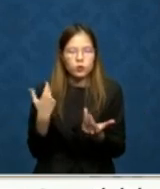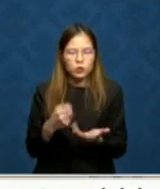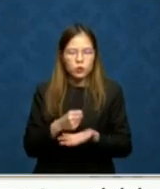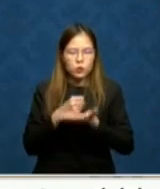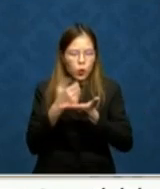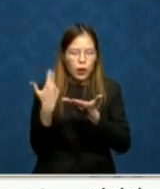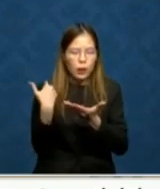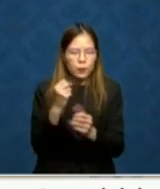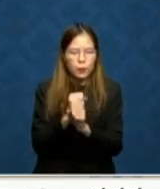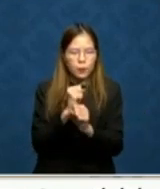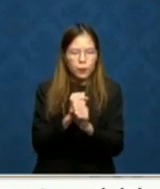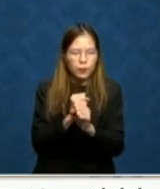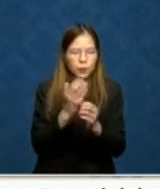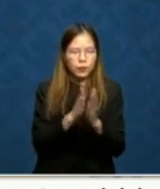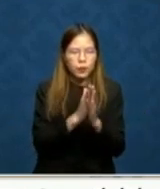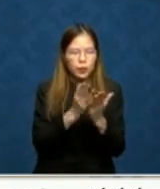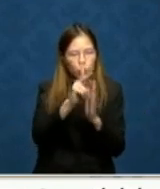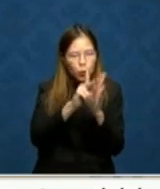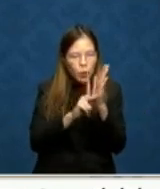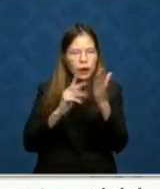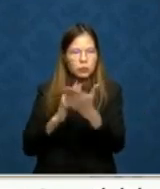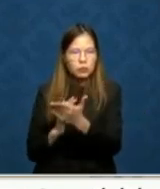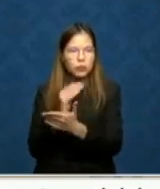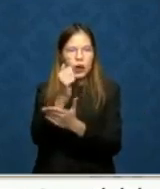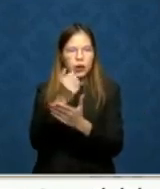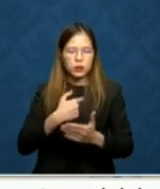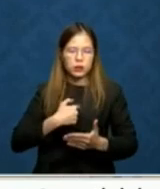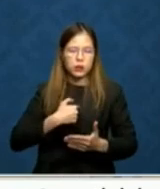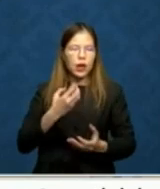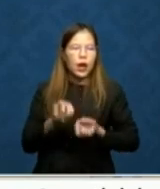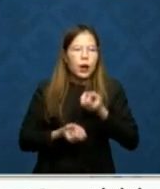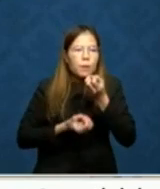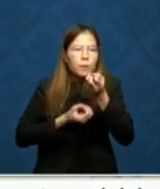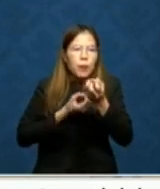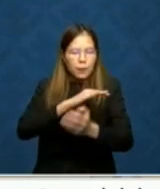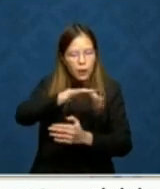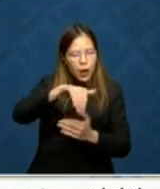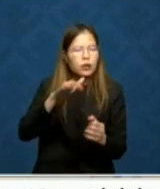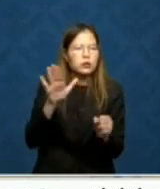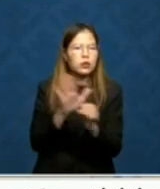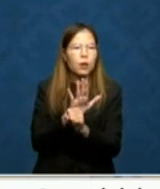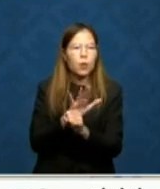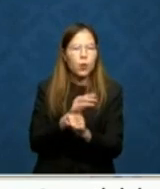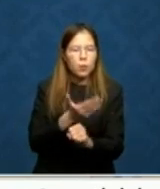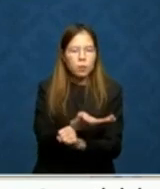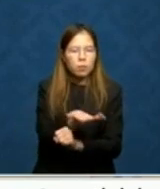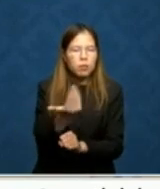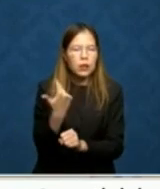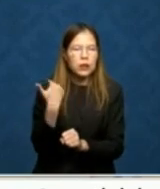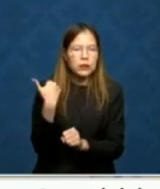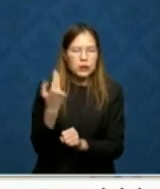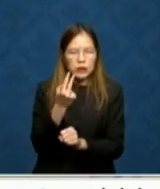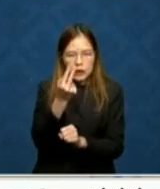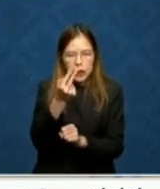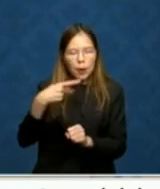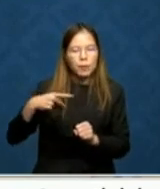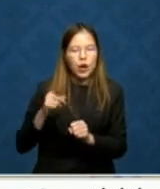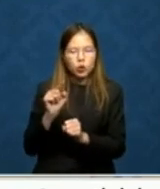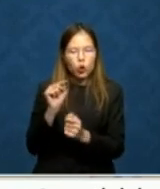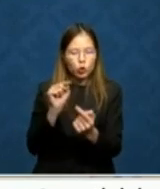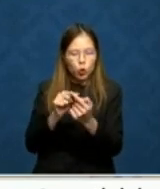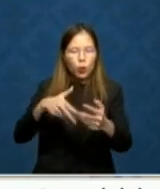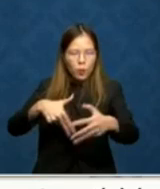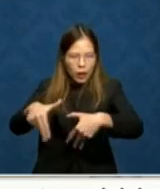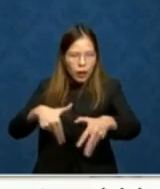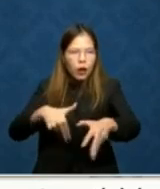หมายนี้ขึ้นหวังว่าสิ่งที่ดิฉันอภิปรายมาทั้งหมดนะคะ พื่อนสมาชิกทุกคนจะเห็นแก่ประโยชน์ของประชา